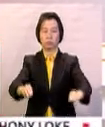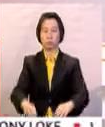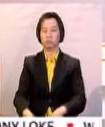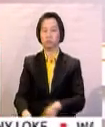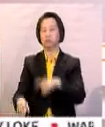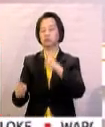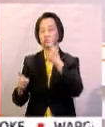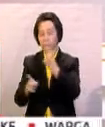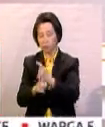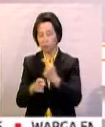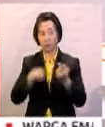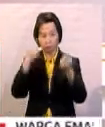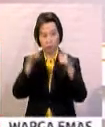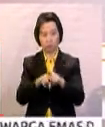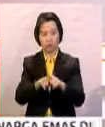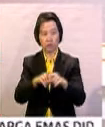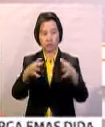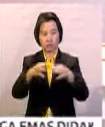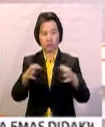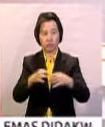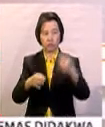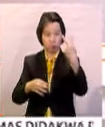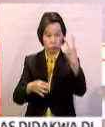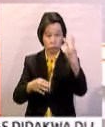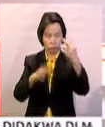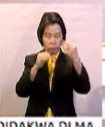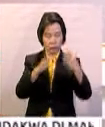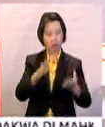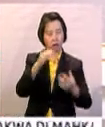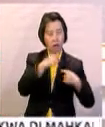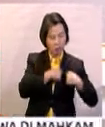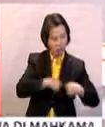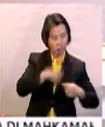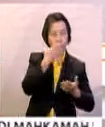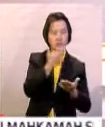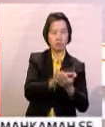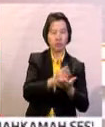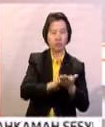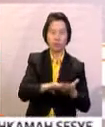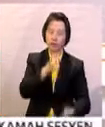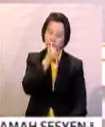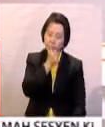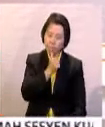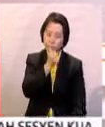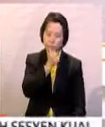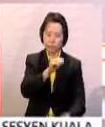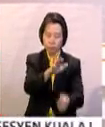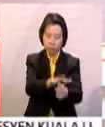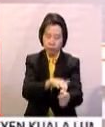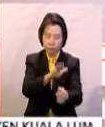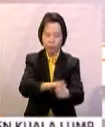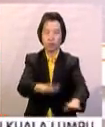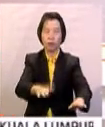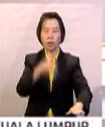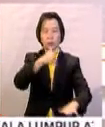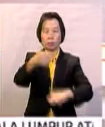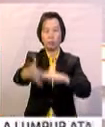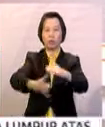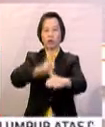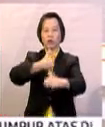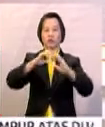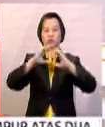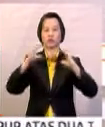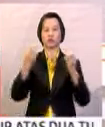Dan macam kisah dua orang guru yang berhati mulia ni, yang sabar, pujuk anak murid yang enggan masuk ke kelas.